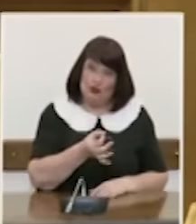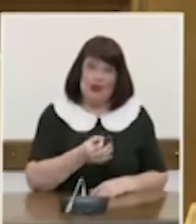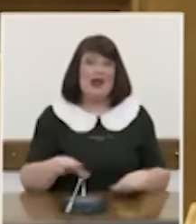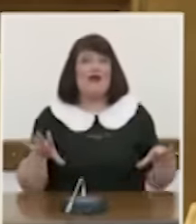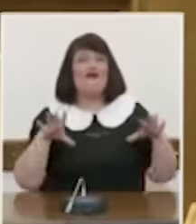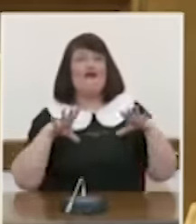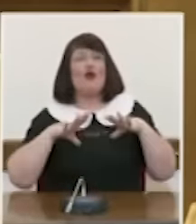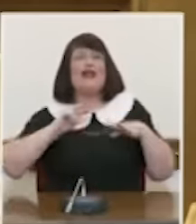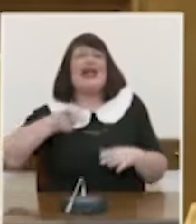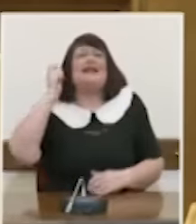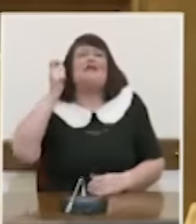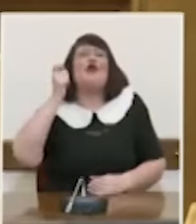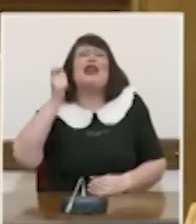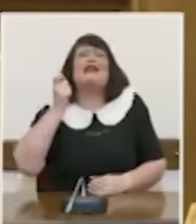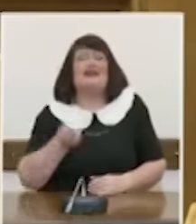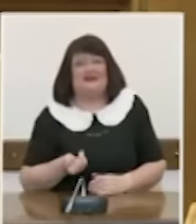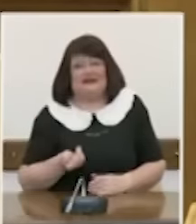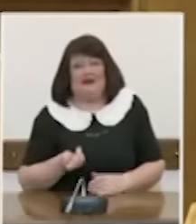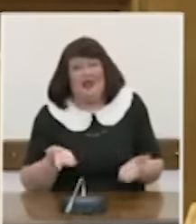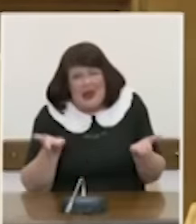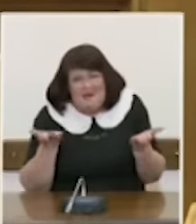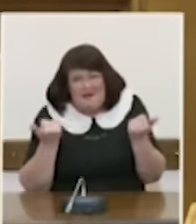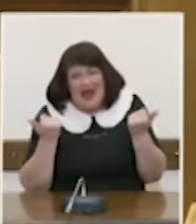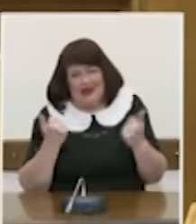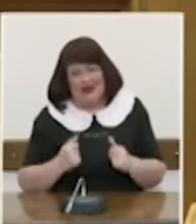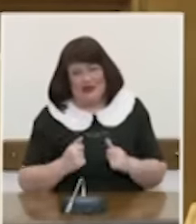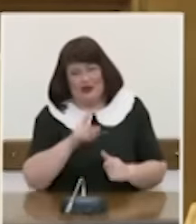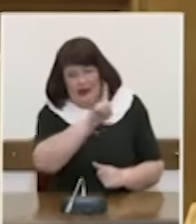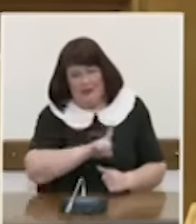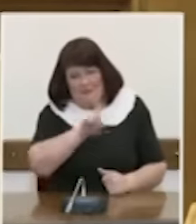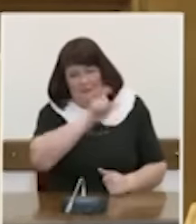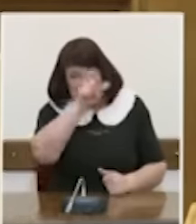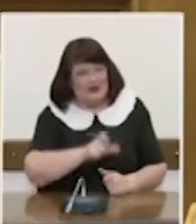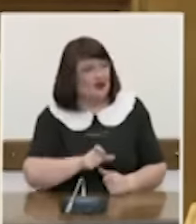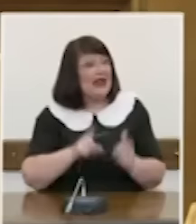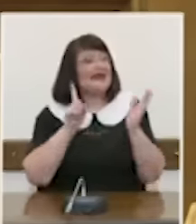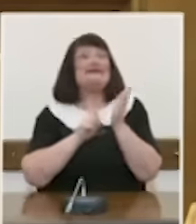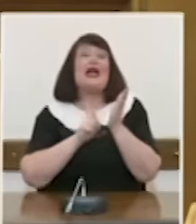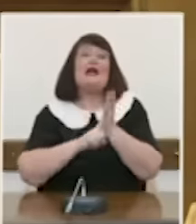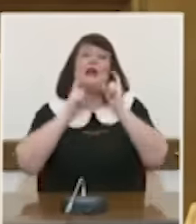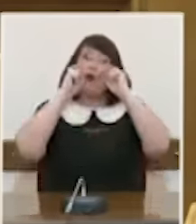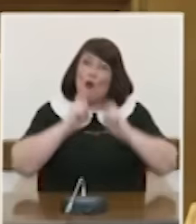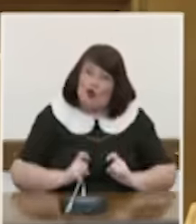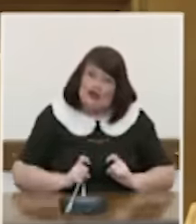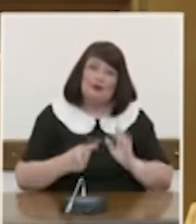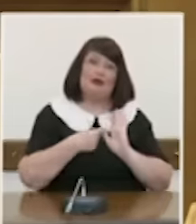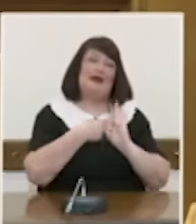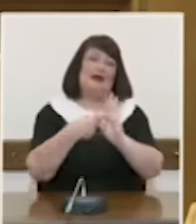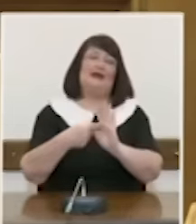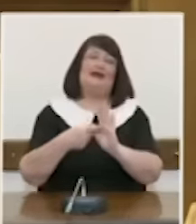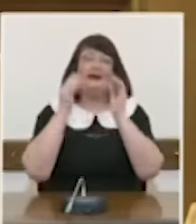αντιπολίτευση, εάν δεν υπήρχε, τότε ο κύριος Μητσοτάκης θα έπρεπε οπωσδήποτε να την εφεύρει. Αλήθεια